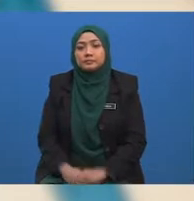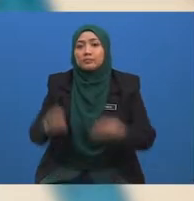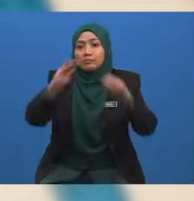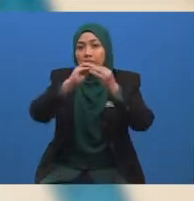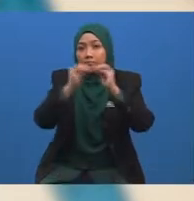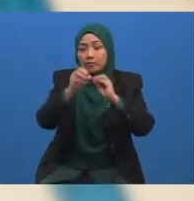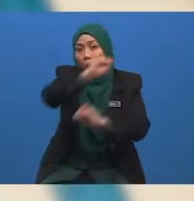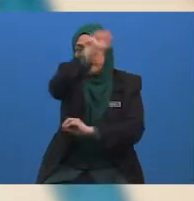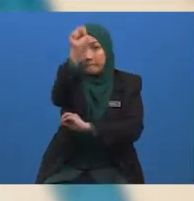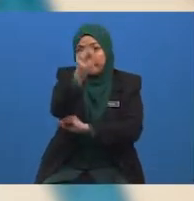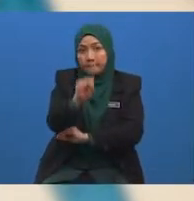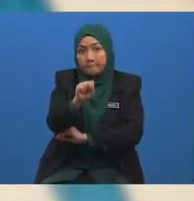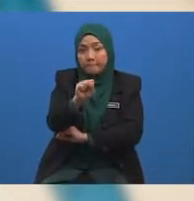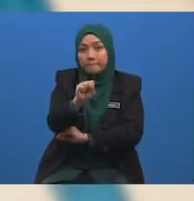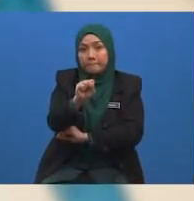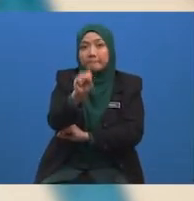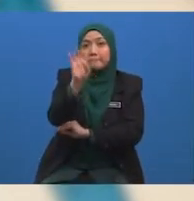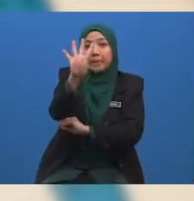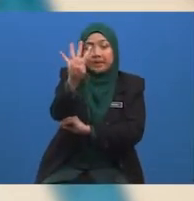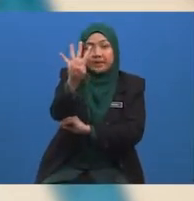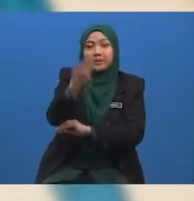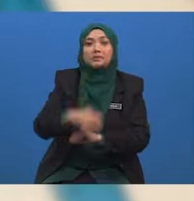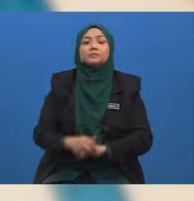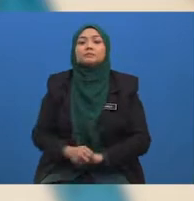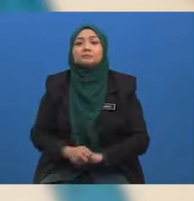Soalan keempat, adakah